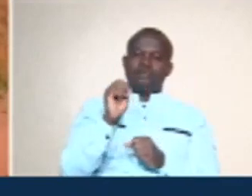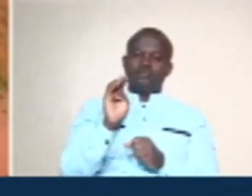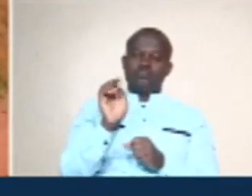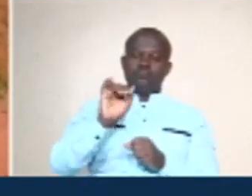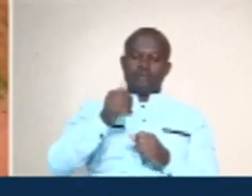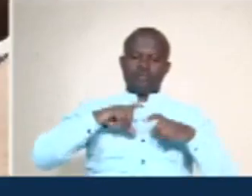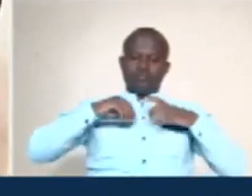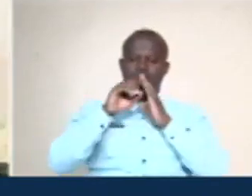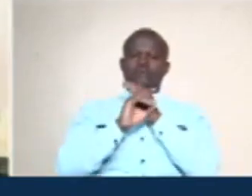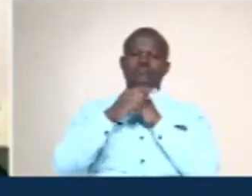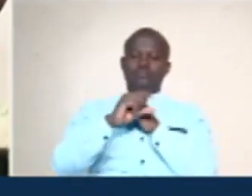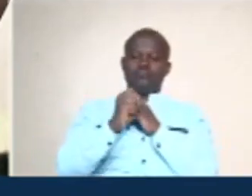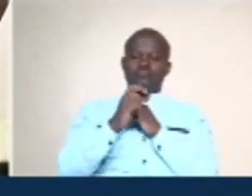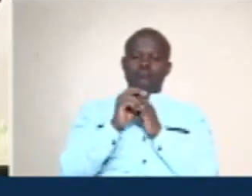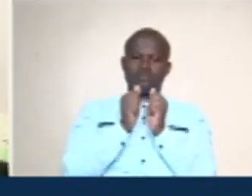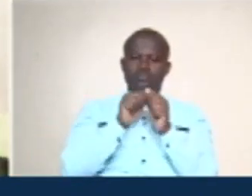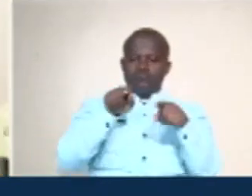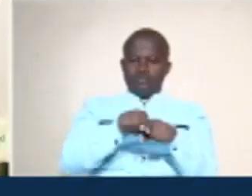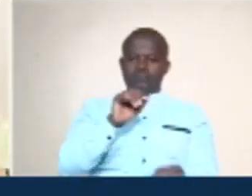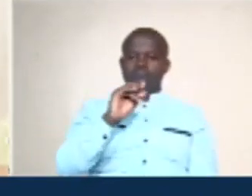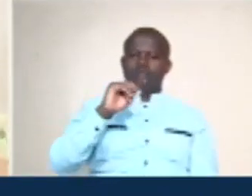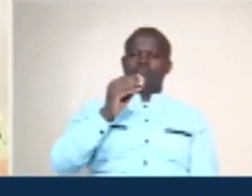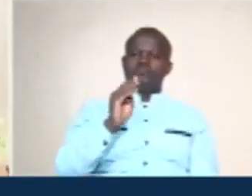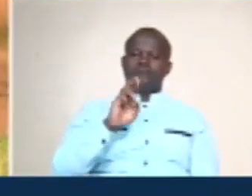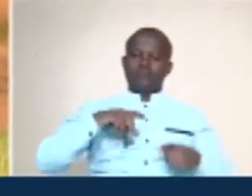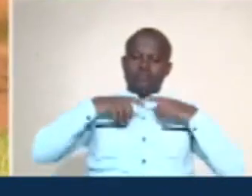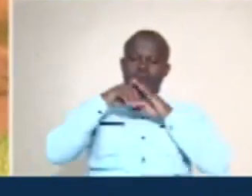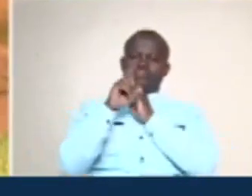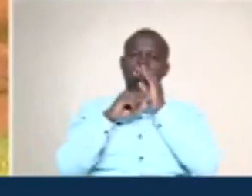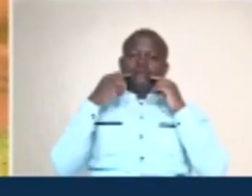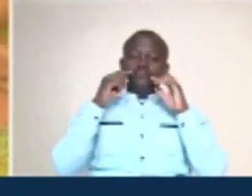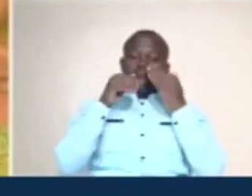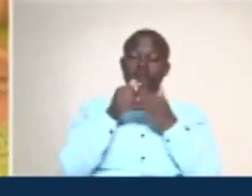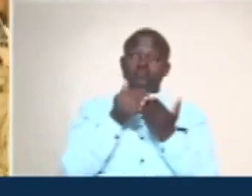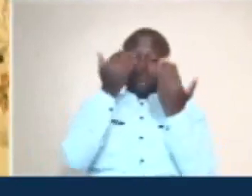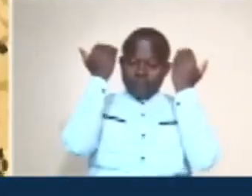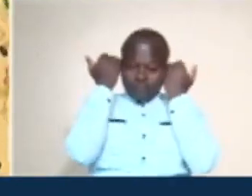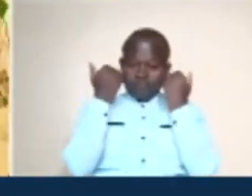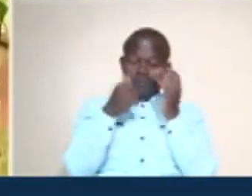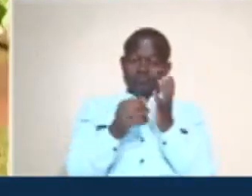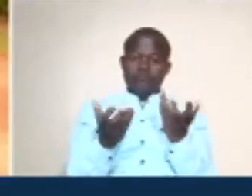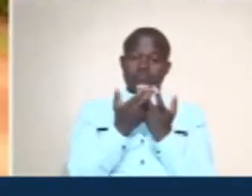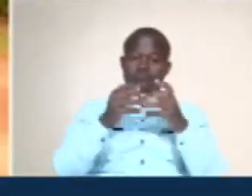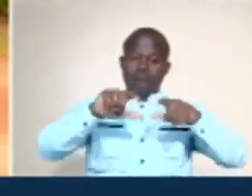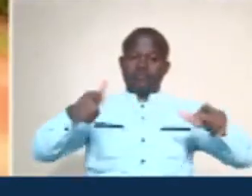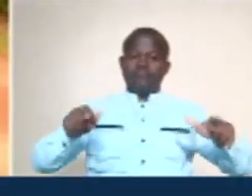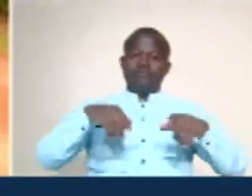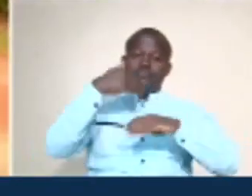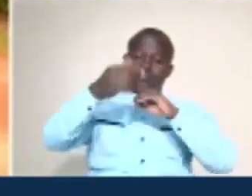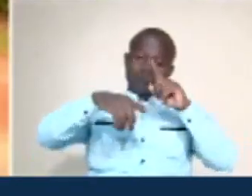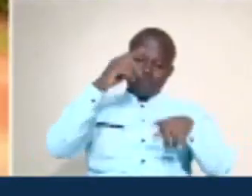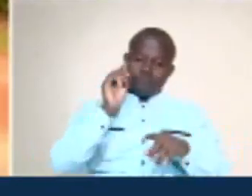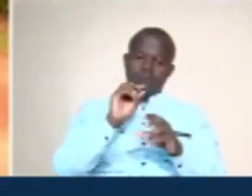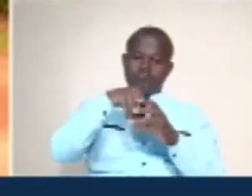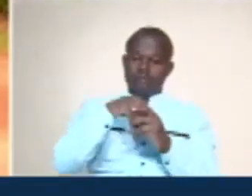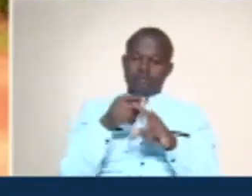mu karere ka Gisagara, kimwe na Ingabire Josephine nawe utuye muri aka karere, bavuga ko baragiye inkiko ikibazo kijyanye n'ubutaka banatsinda abo